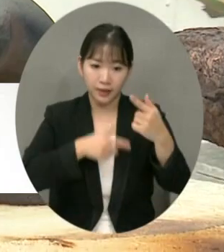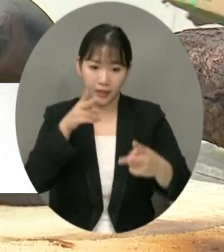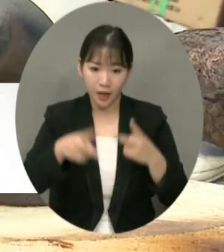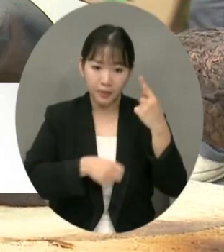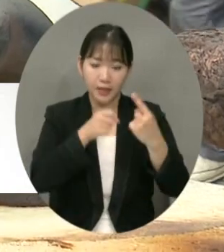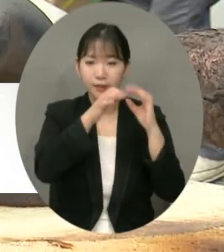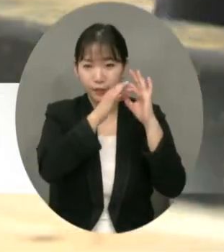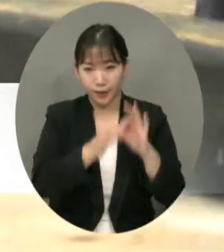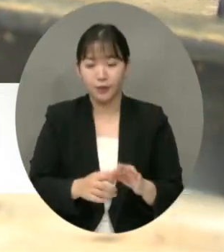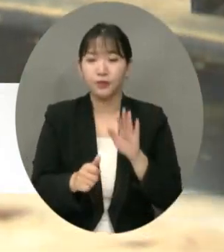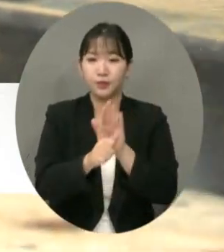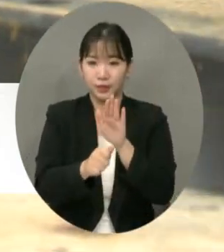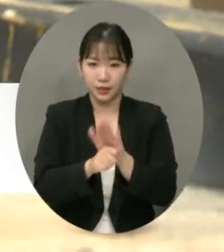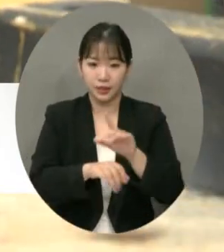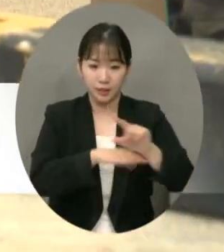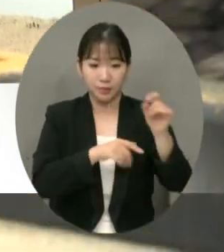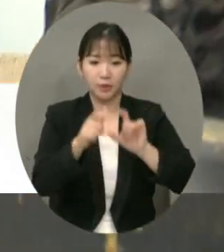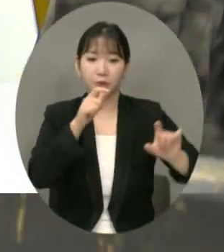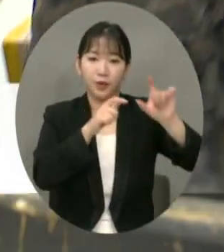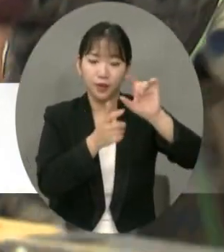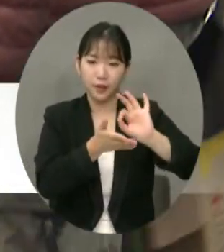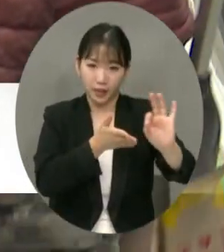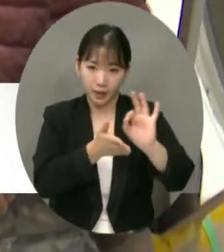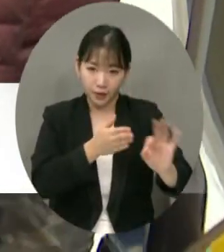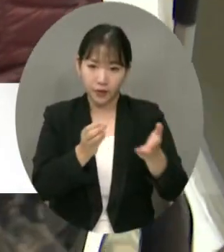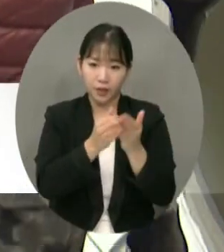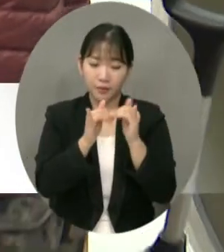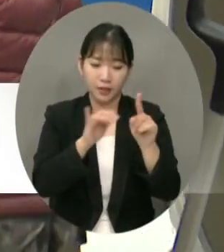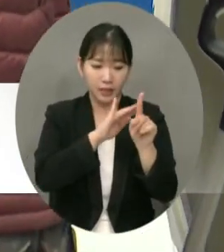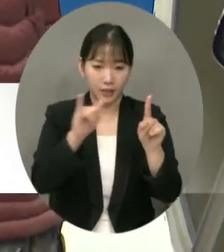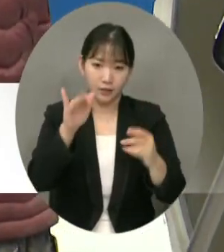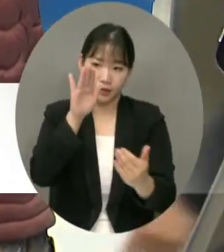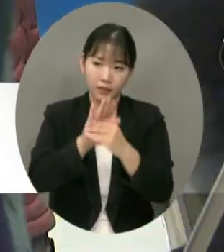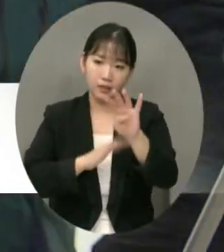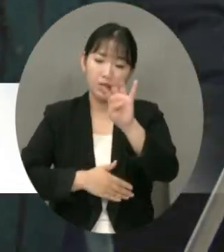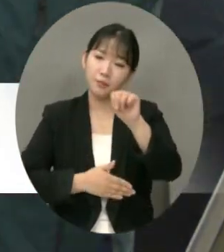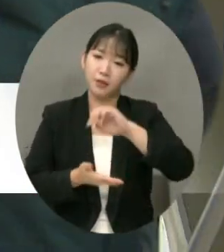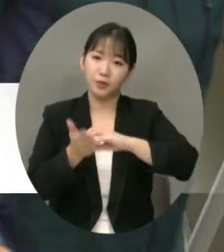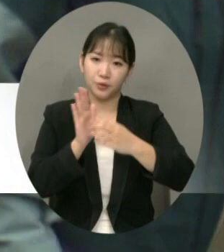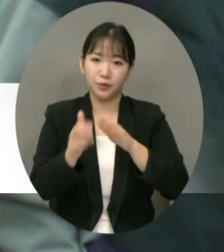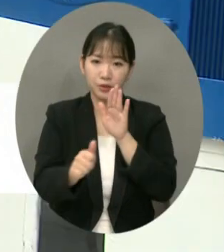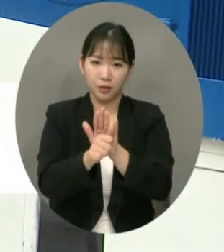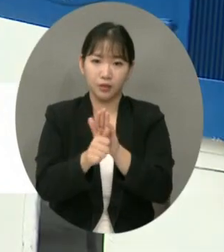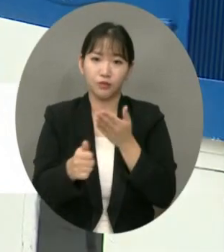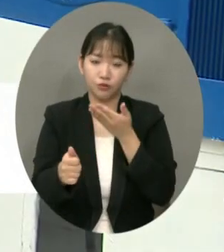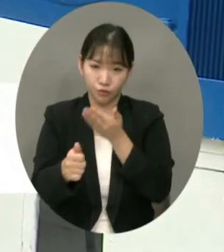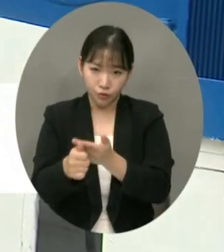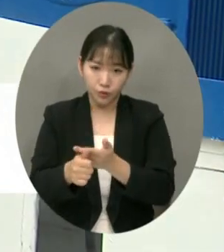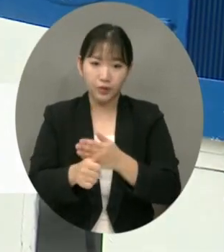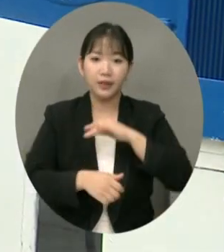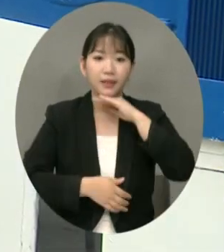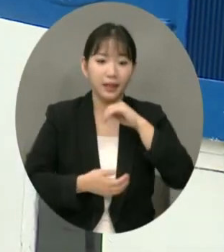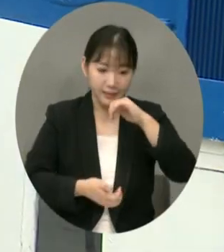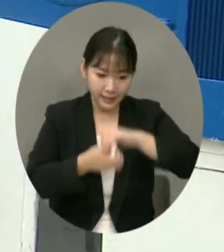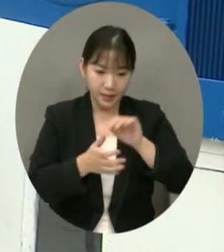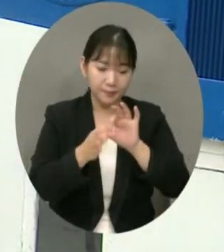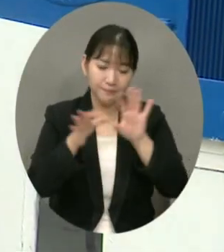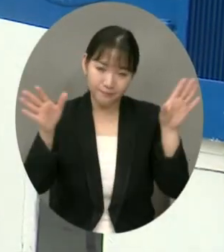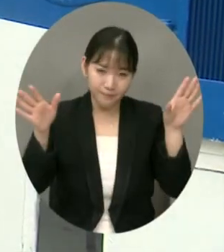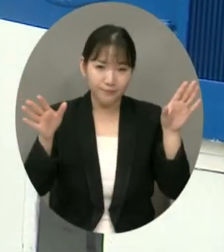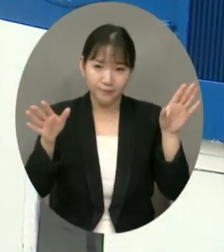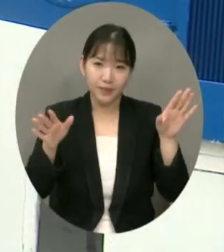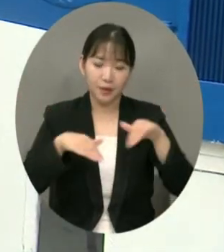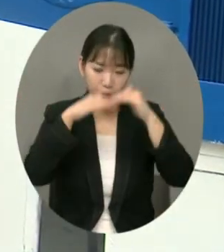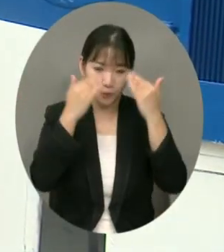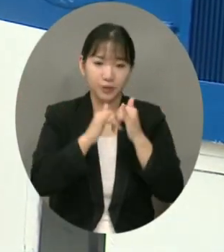지원하는만큼 지방 비도 추가 투입해서 주민 1인당 최대 40만 원을 지원하고 연령 제한을 폐지해 모든